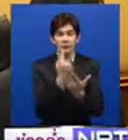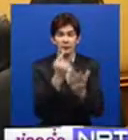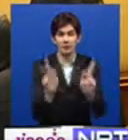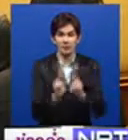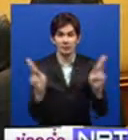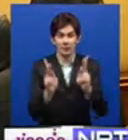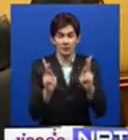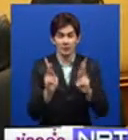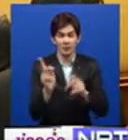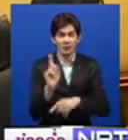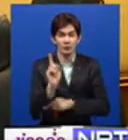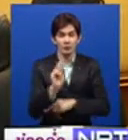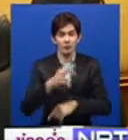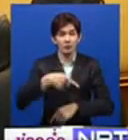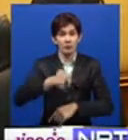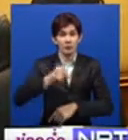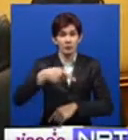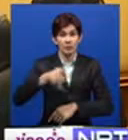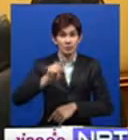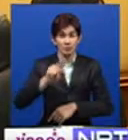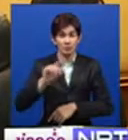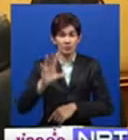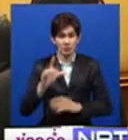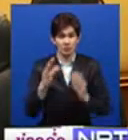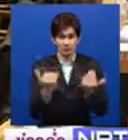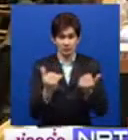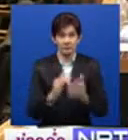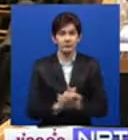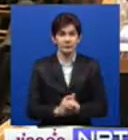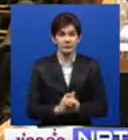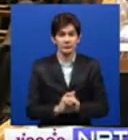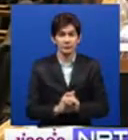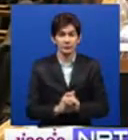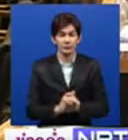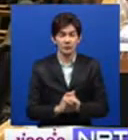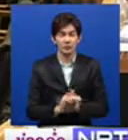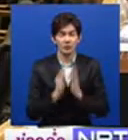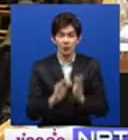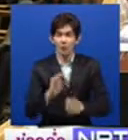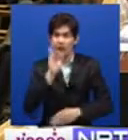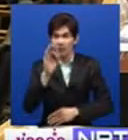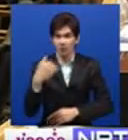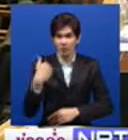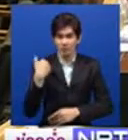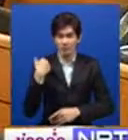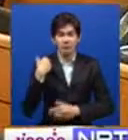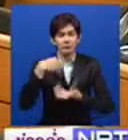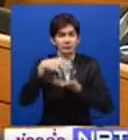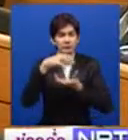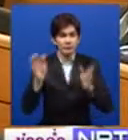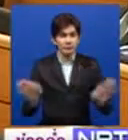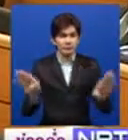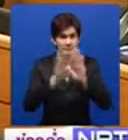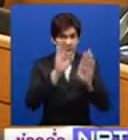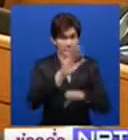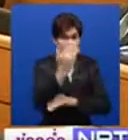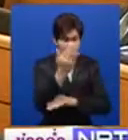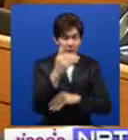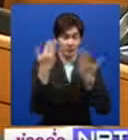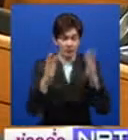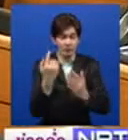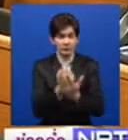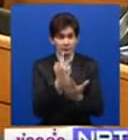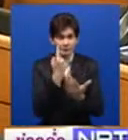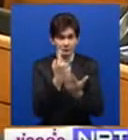กรรมการป้องกันและปราบปรามการทุจริตแห่งชาติหรือปปชในฐานะผู้ร้องได้แถลงปิดสำนวนก่อนจากนั้นตัว